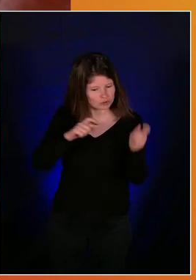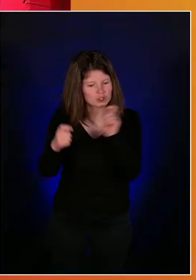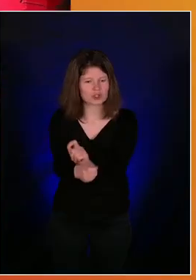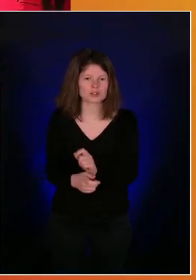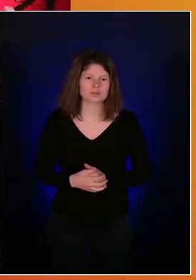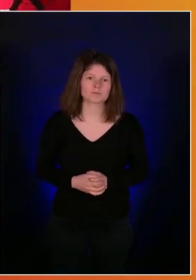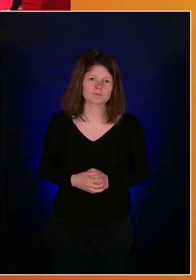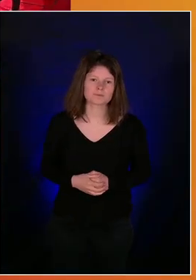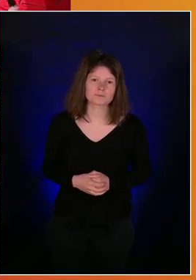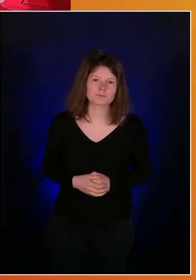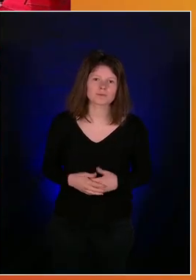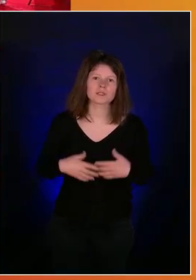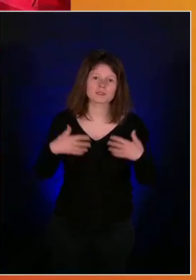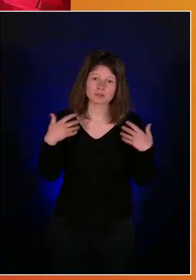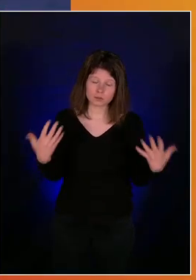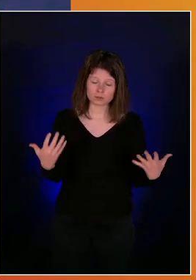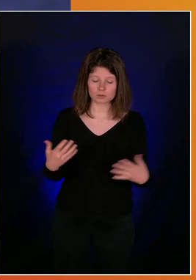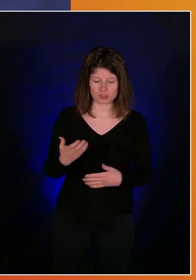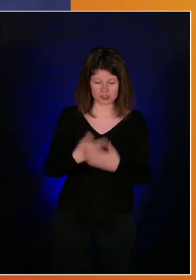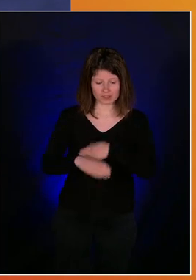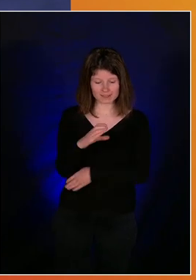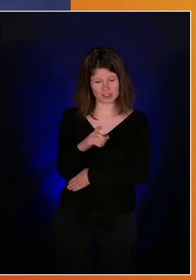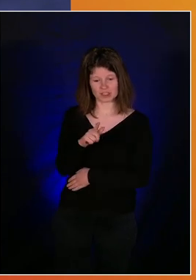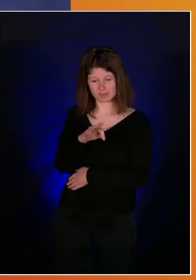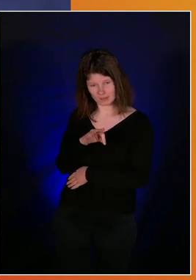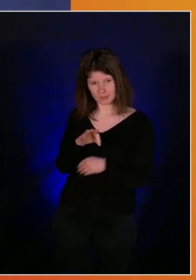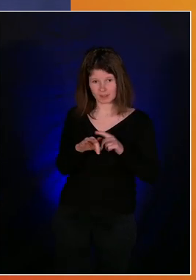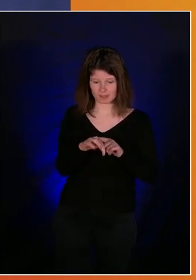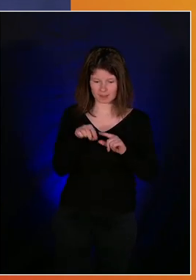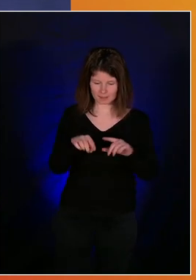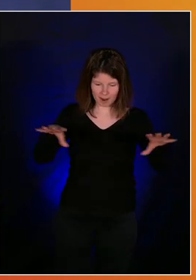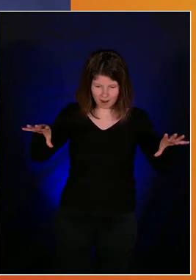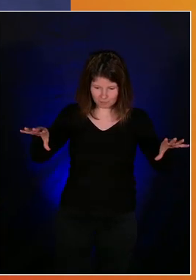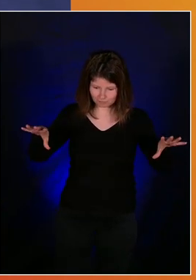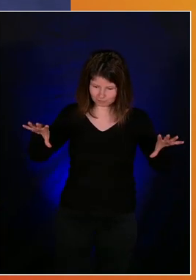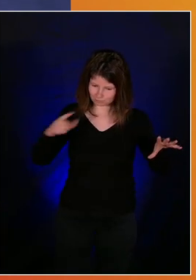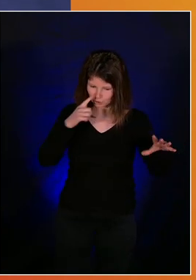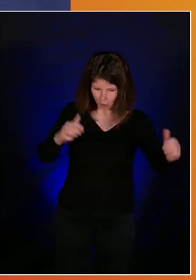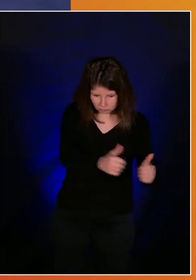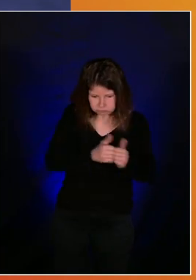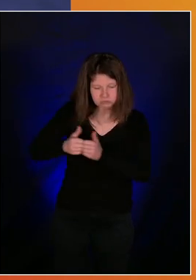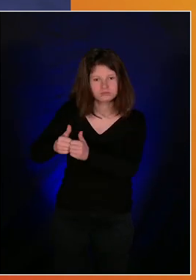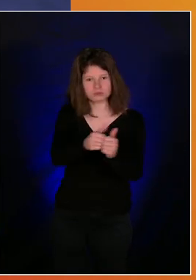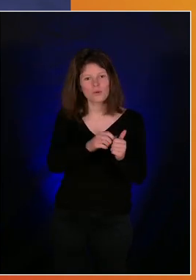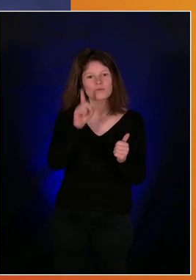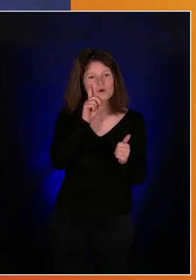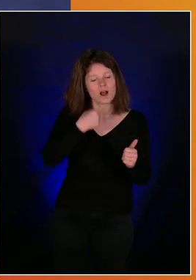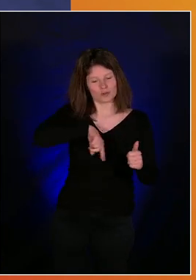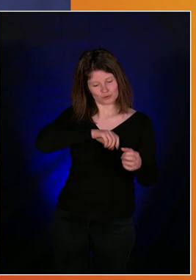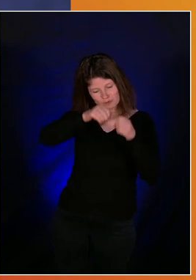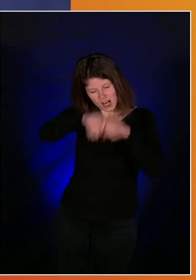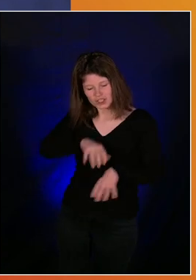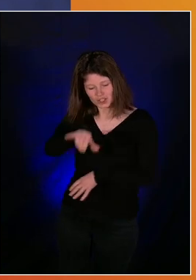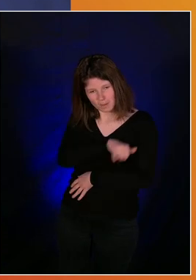Alors, camarades, ce qui nous rassemble à la CGT, c'est qu'on ne lâche rien. Nous ne lâcherons rien dans notre bataille contre la répression, contre